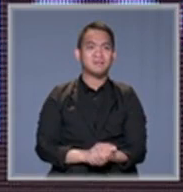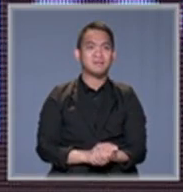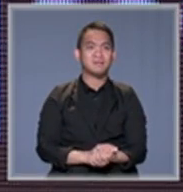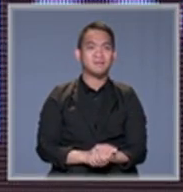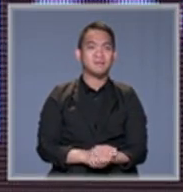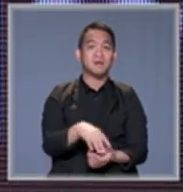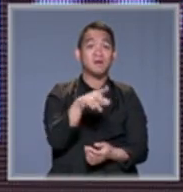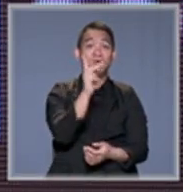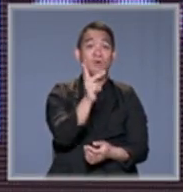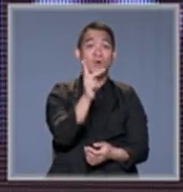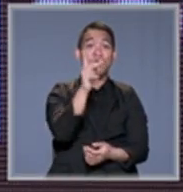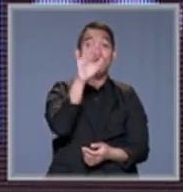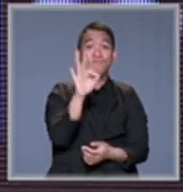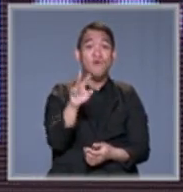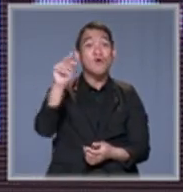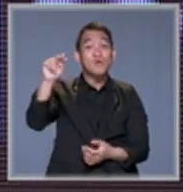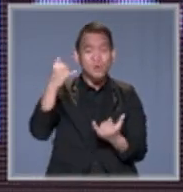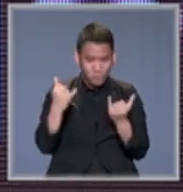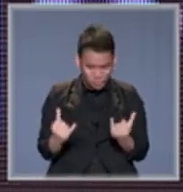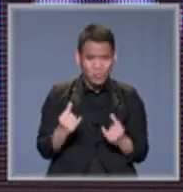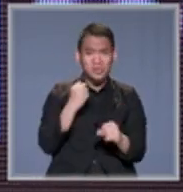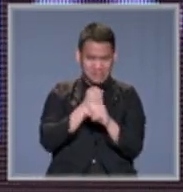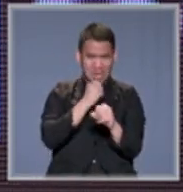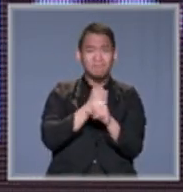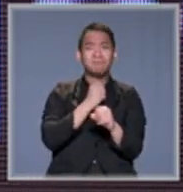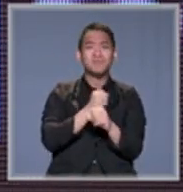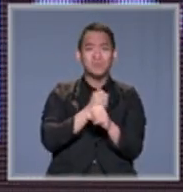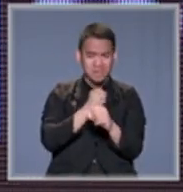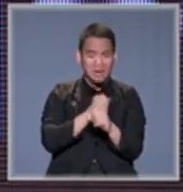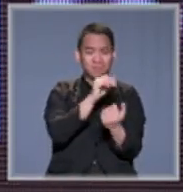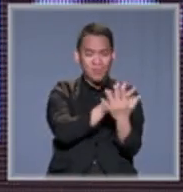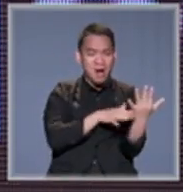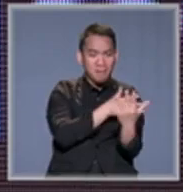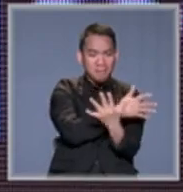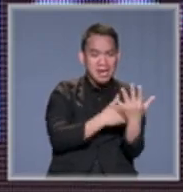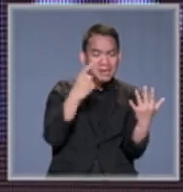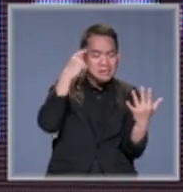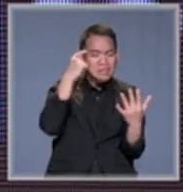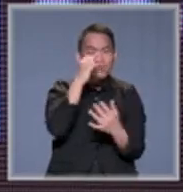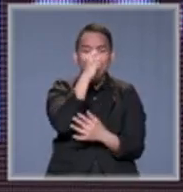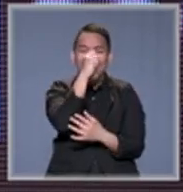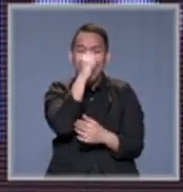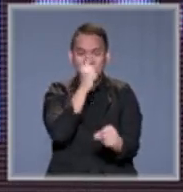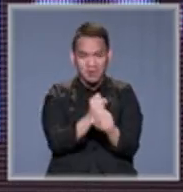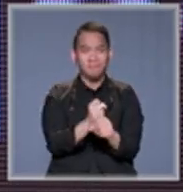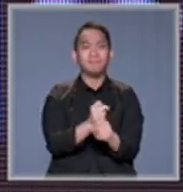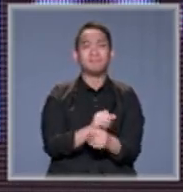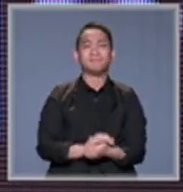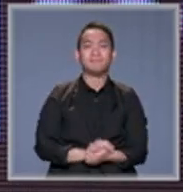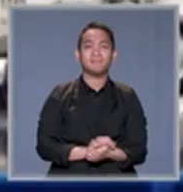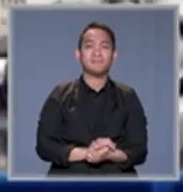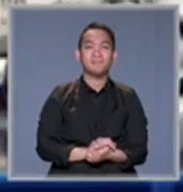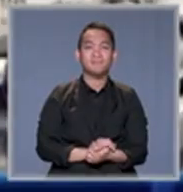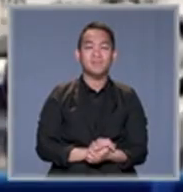ฒนาการหลวงเรากำลังทำอยู่ครับ เรากำลังทำนะฮะ เป็นยุทธศาสตร์ตัวหนึ่งของเราที่เรากำลังจะทำ นอกจ